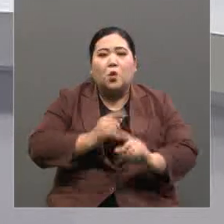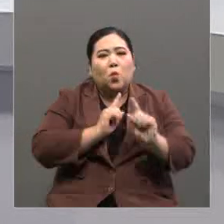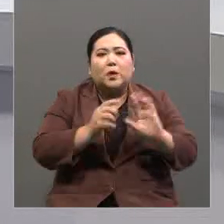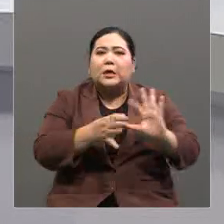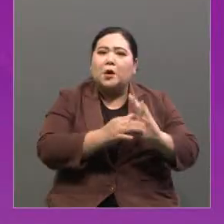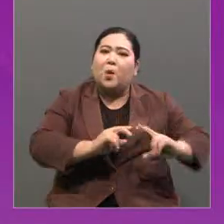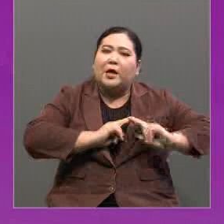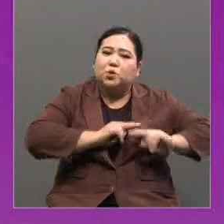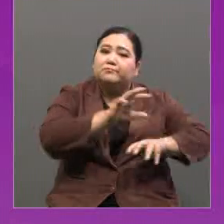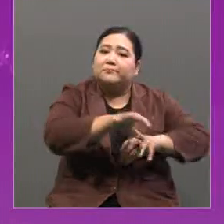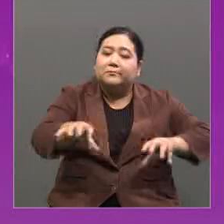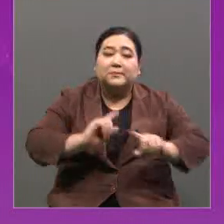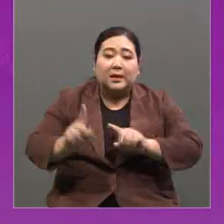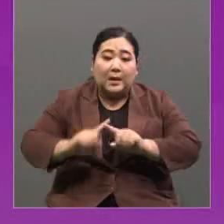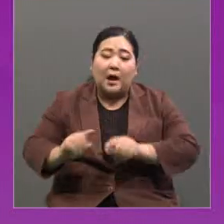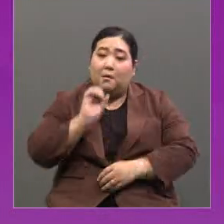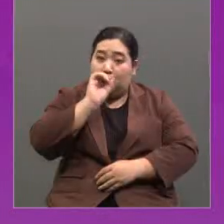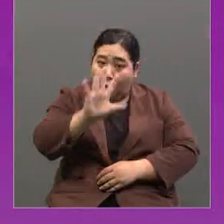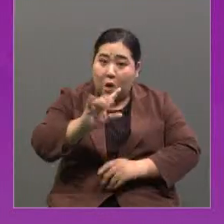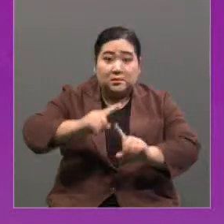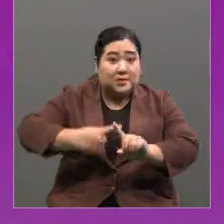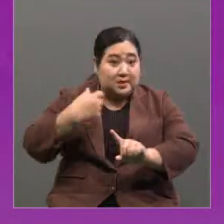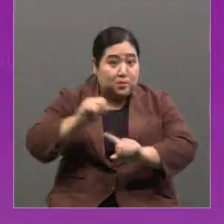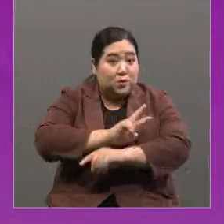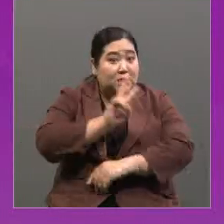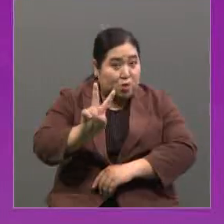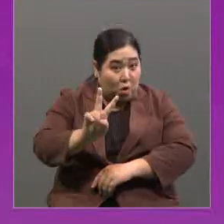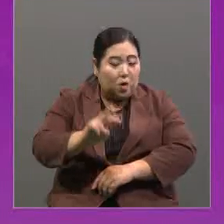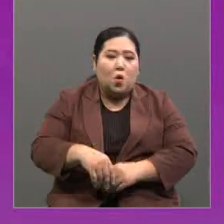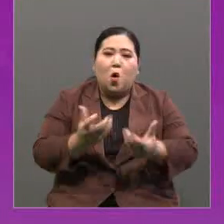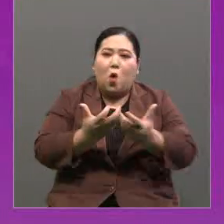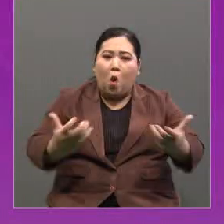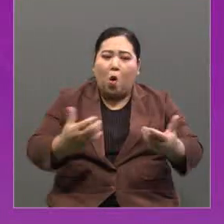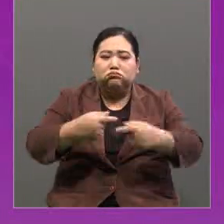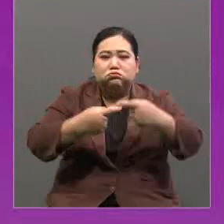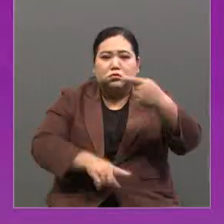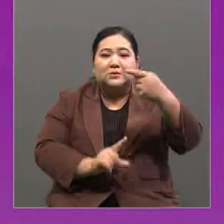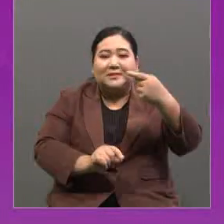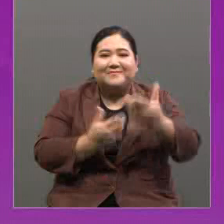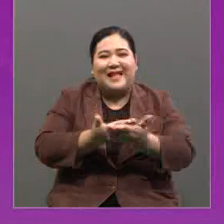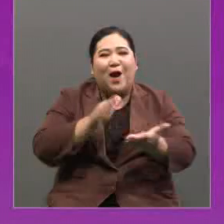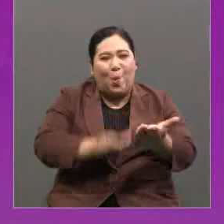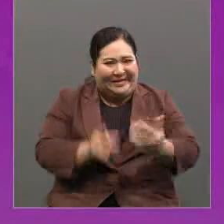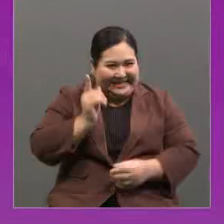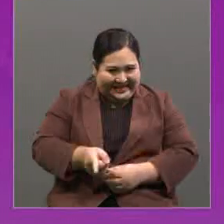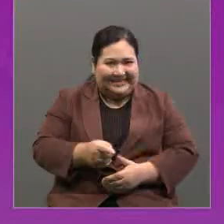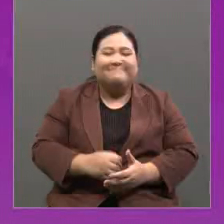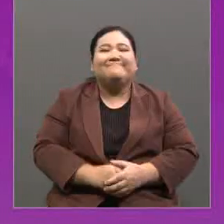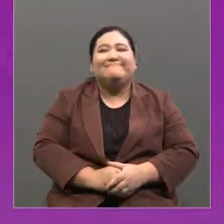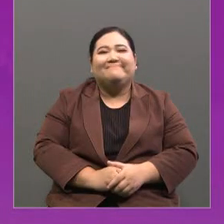นยืนยันครับว่าวันที่2ตุลาคมนี้เห็นสินค้า20รายการลดราคาอย่างแน่นอน